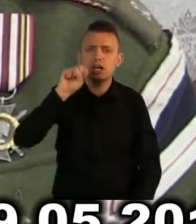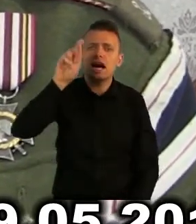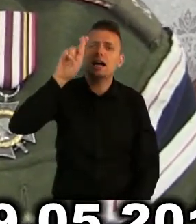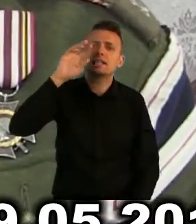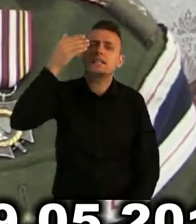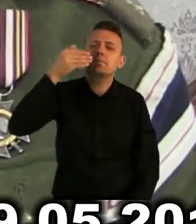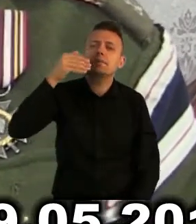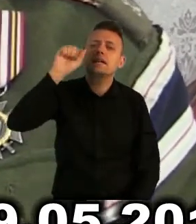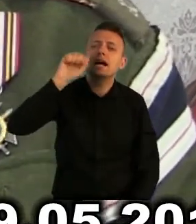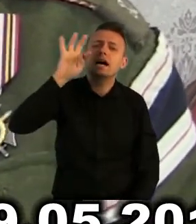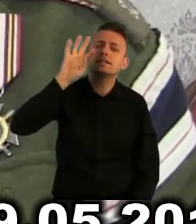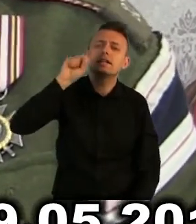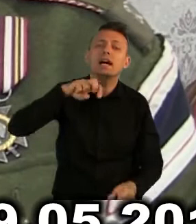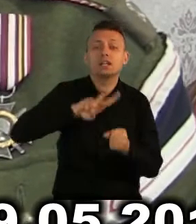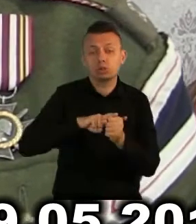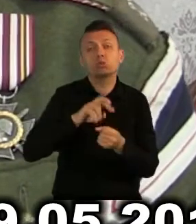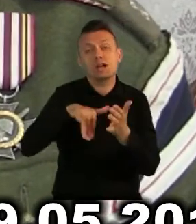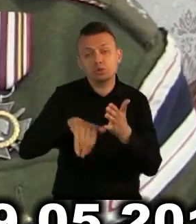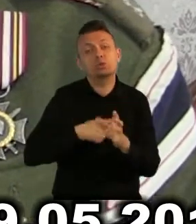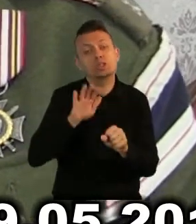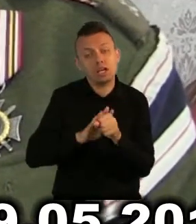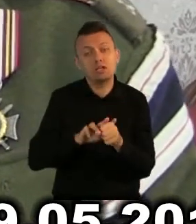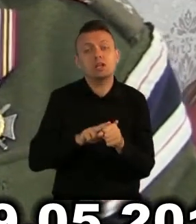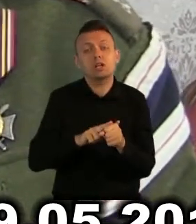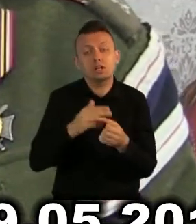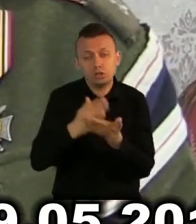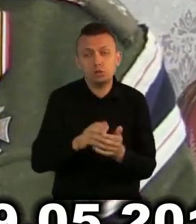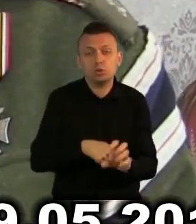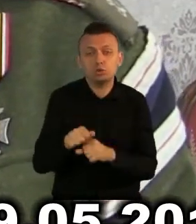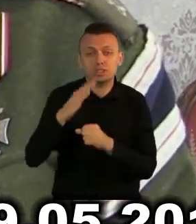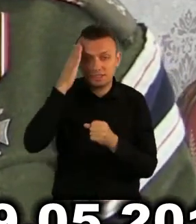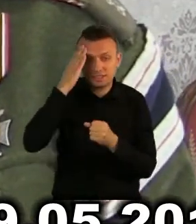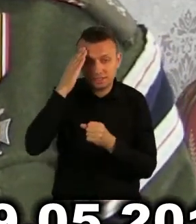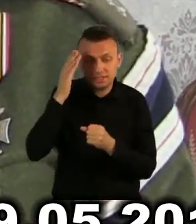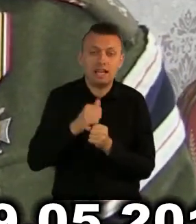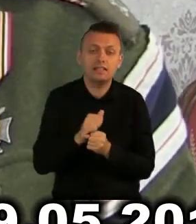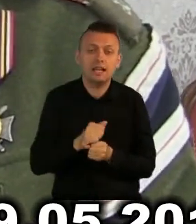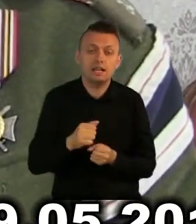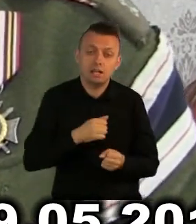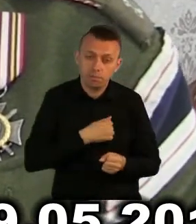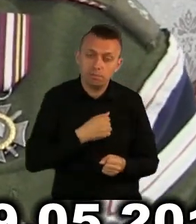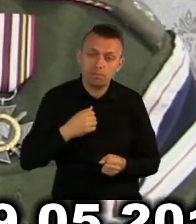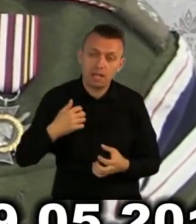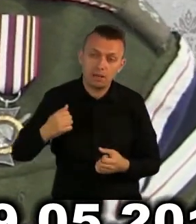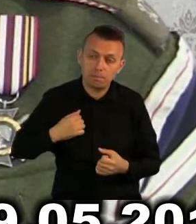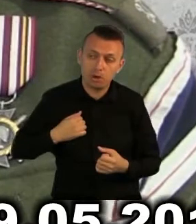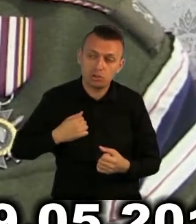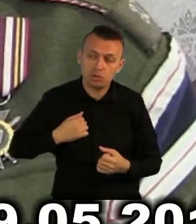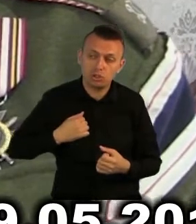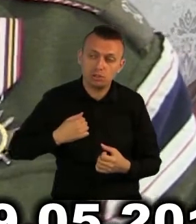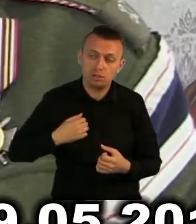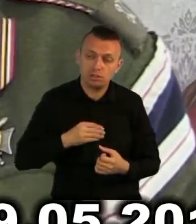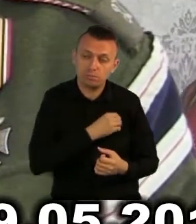armata Bofors, która już w Kutnie jest znana, ale no, która jest też nam udostępniona. No i będzie